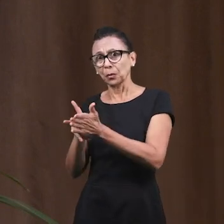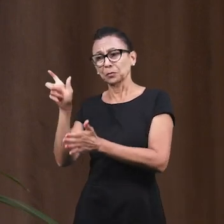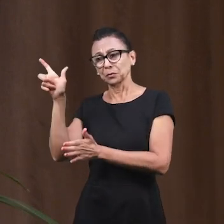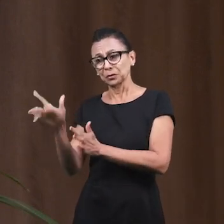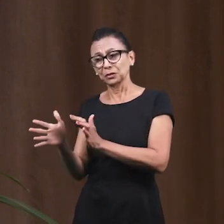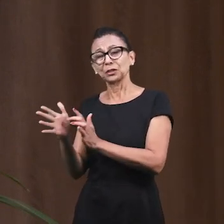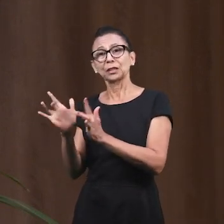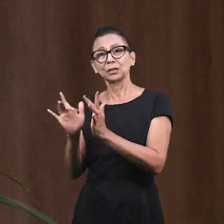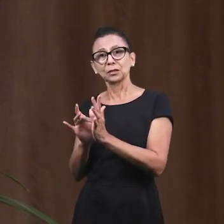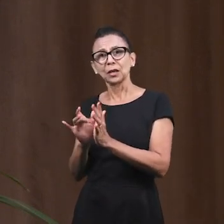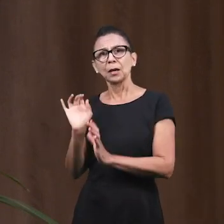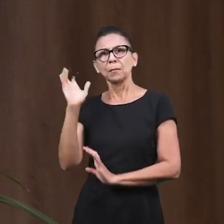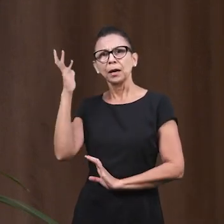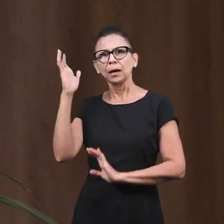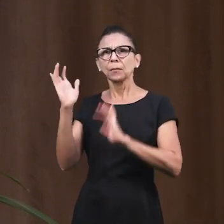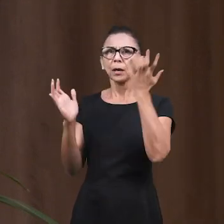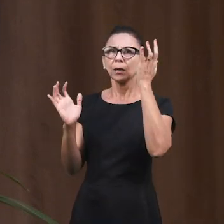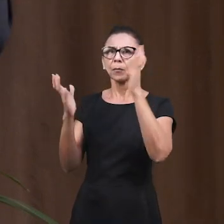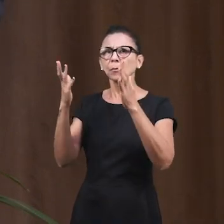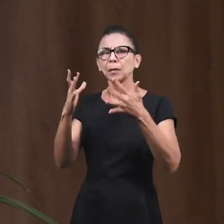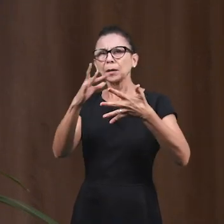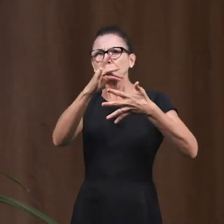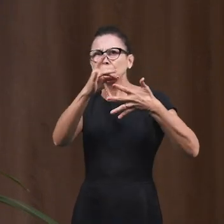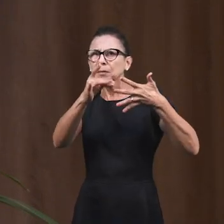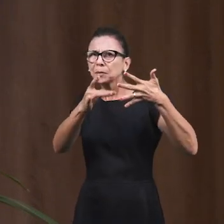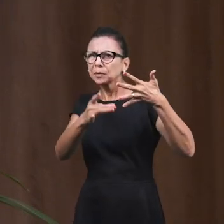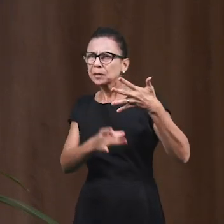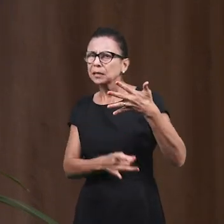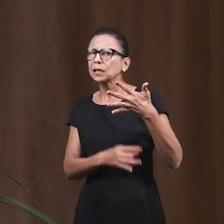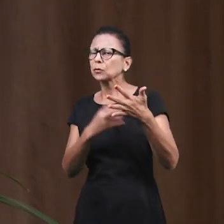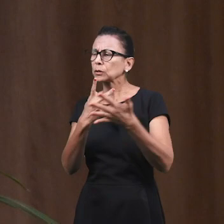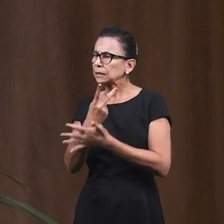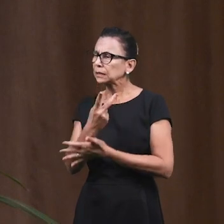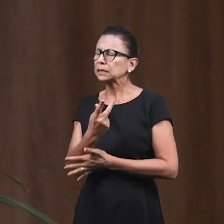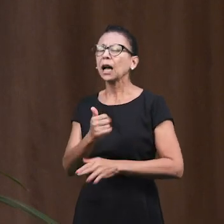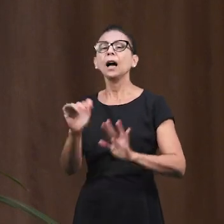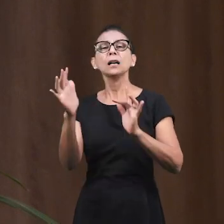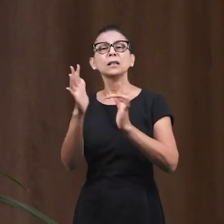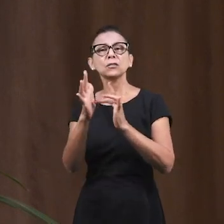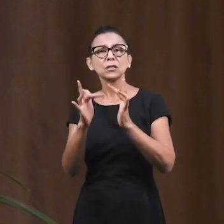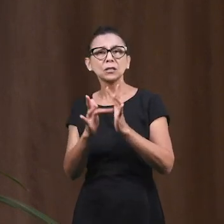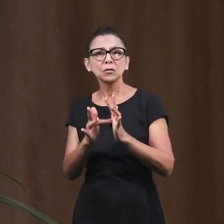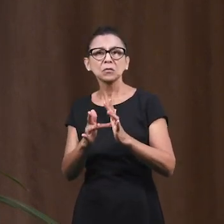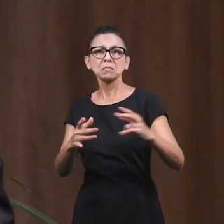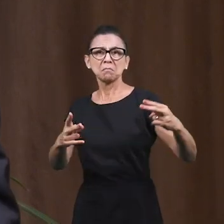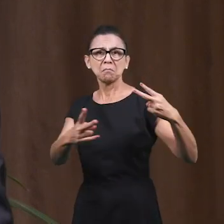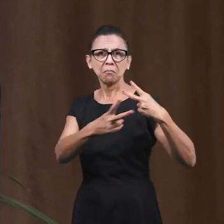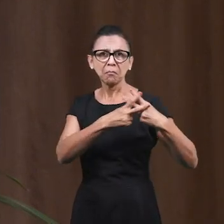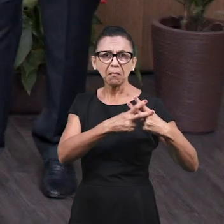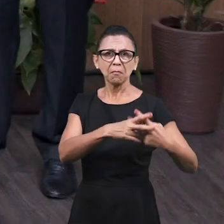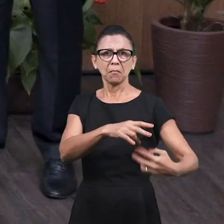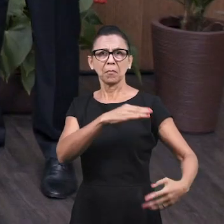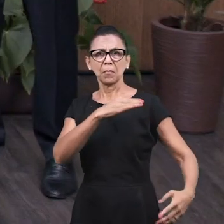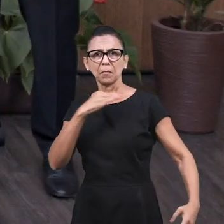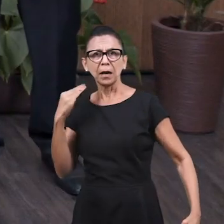упоминает Иисусу, говорит, все, что произошло, что он был осужден, и что